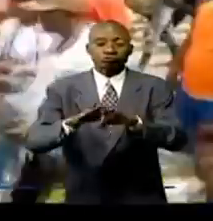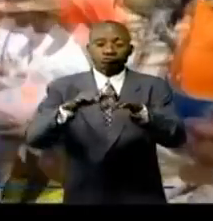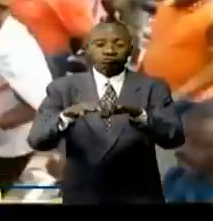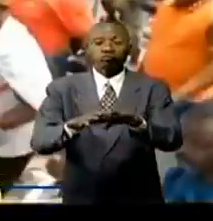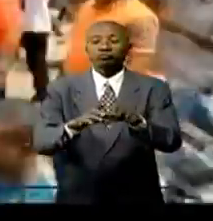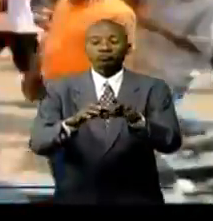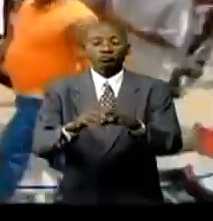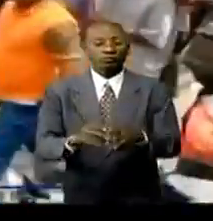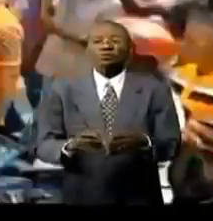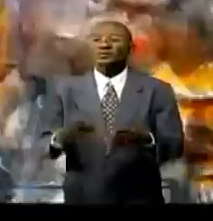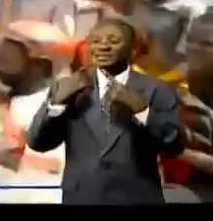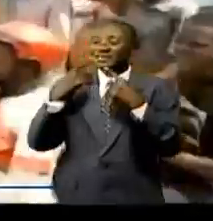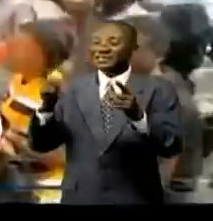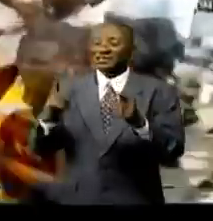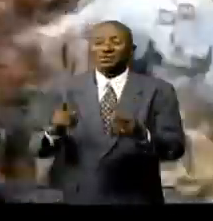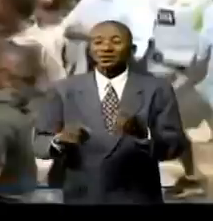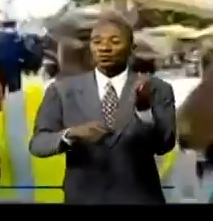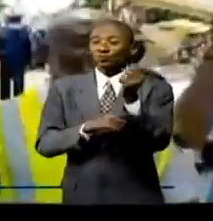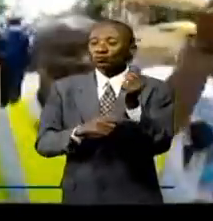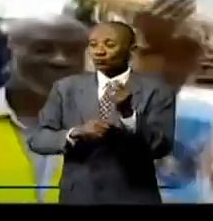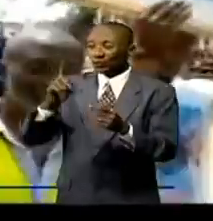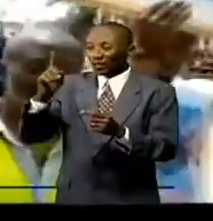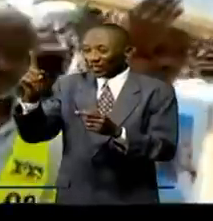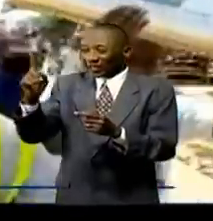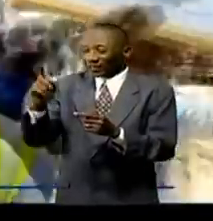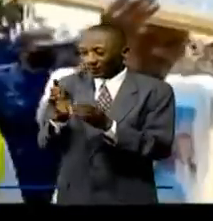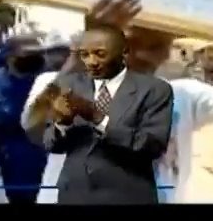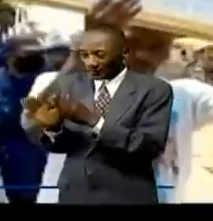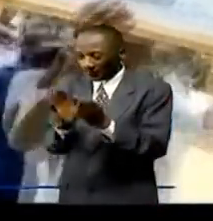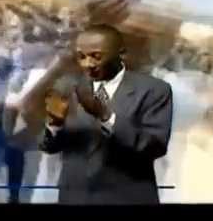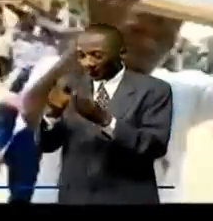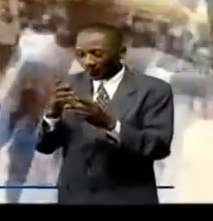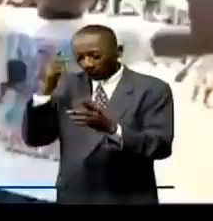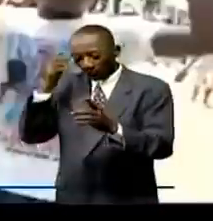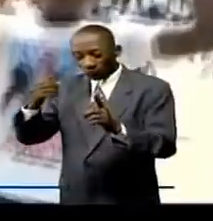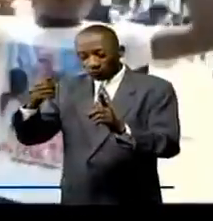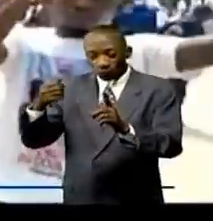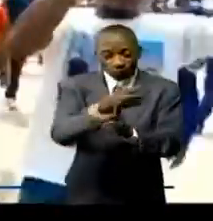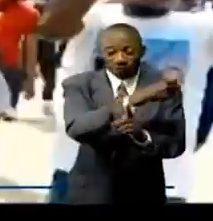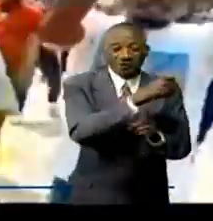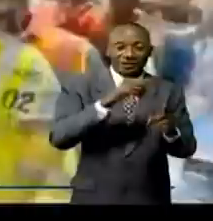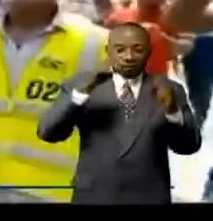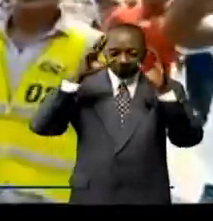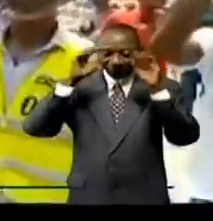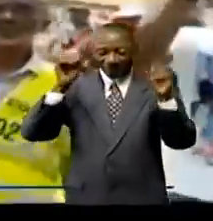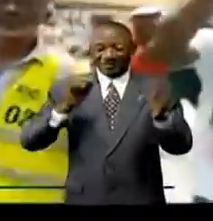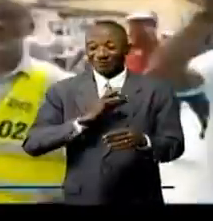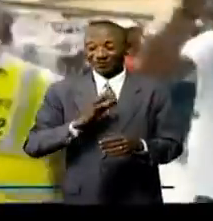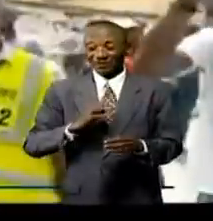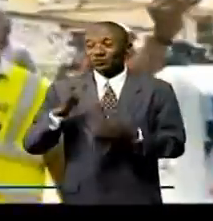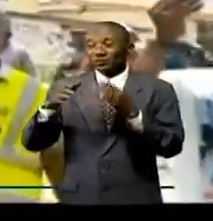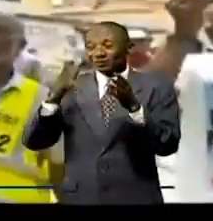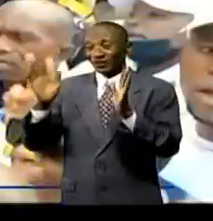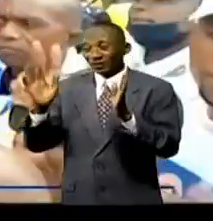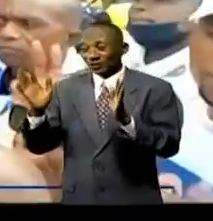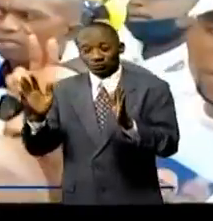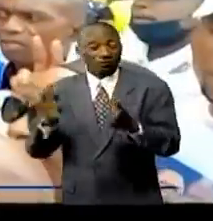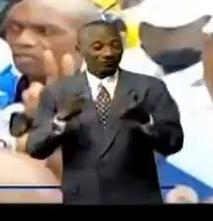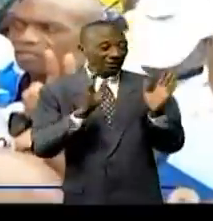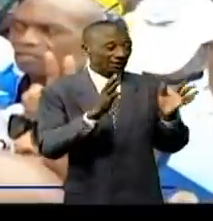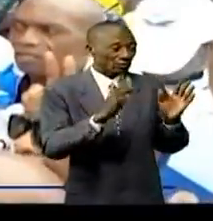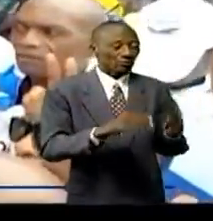déstabiliser les institutions de la République. Cette véritable démonstration des forces orchestrée par le président fédéral de